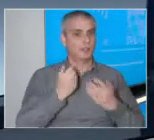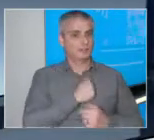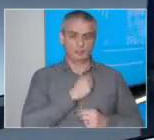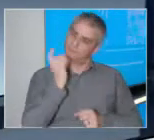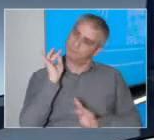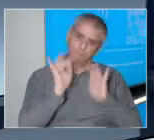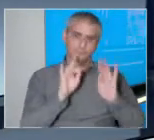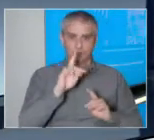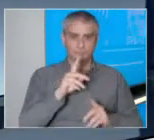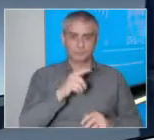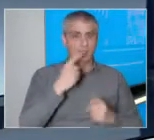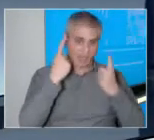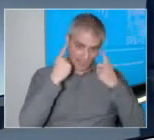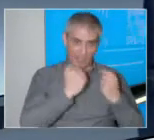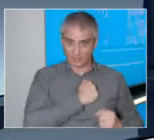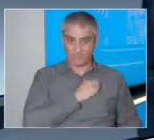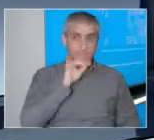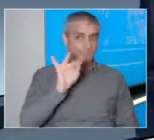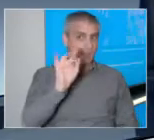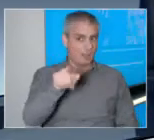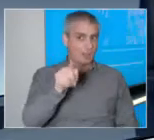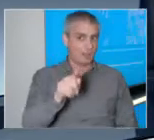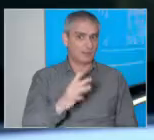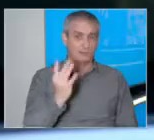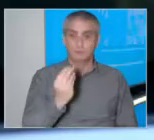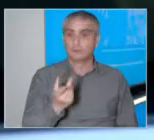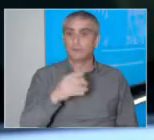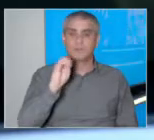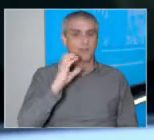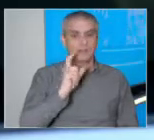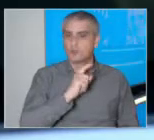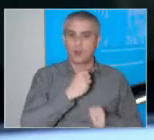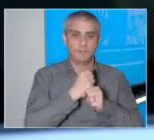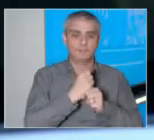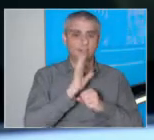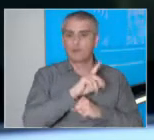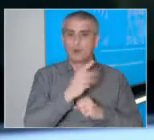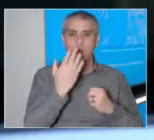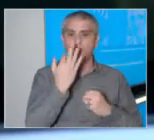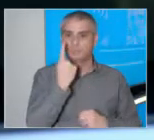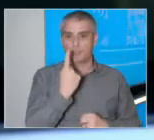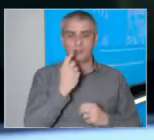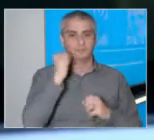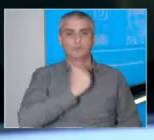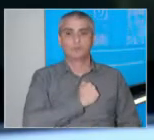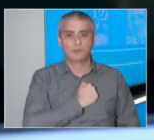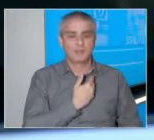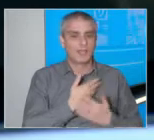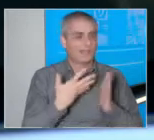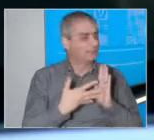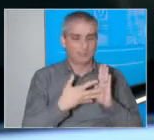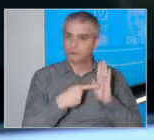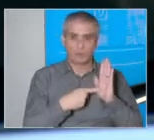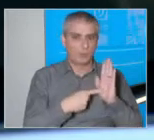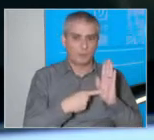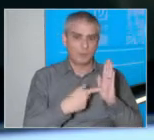בראש לחרדלים, מכוון אליך לא מעט אש. למתן כהנא לא מייצג היום אפילו לא מספר חד ספרתי בציונות הדתית, אין סקר שלא מראה